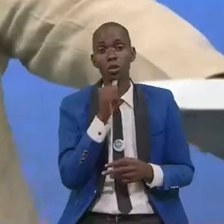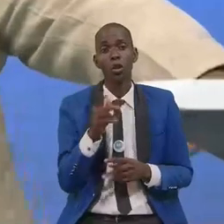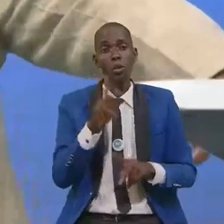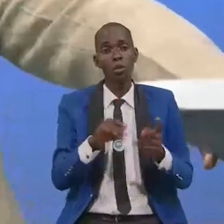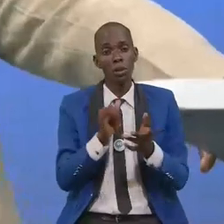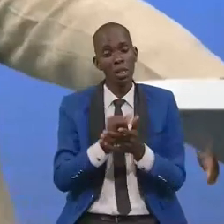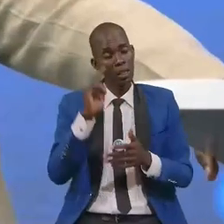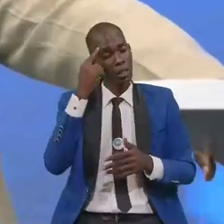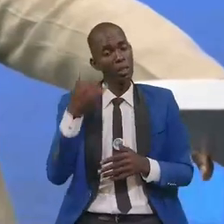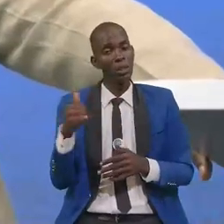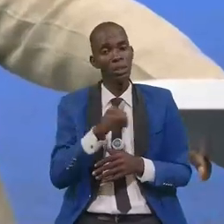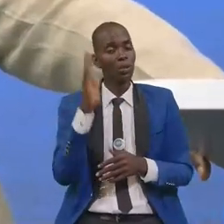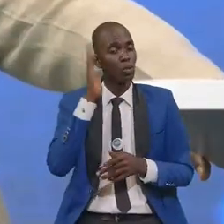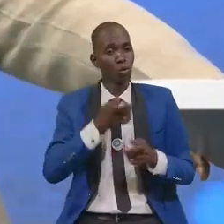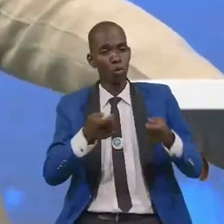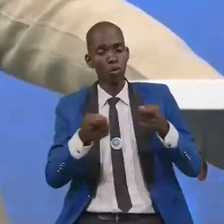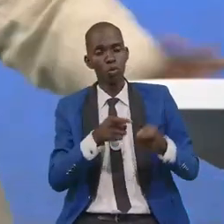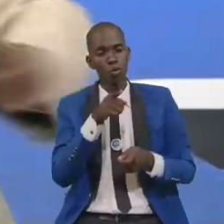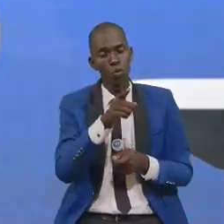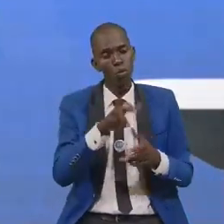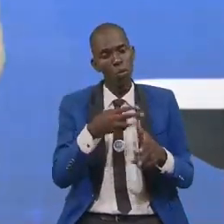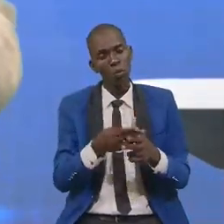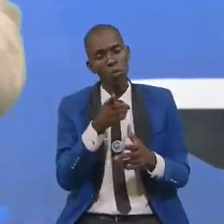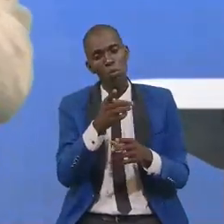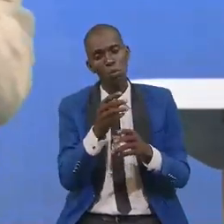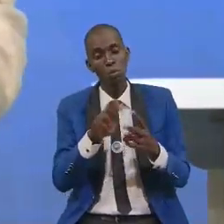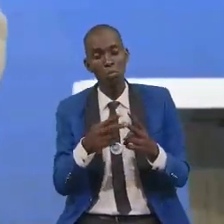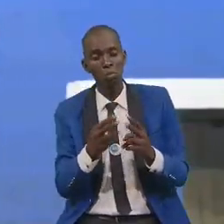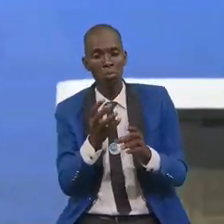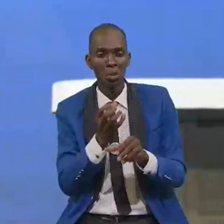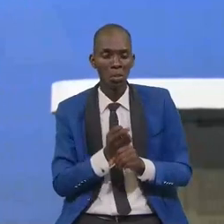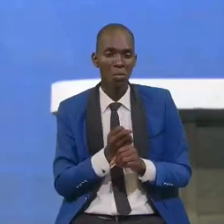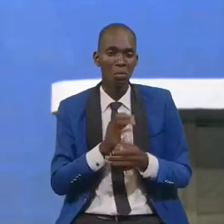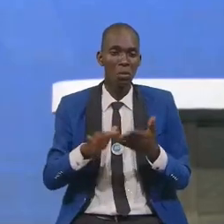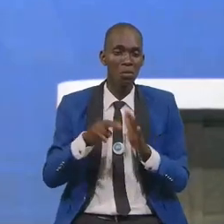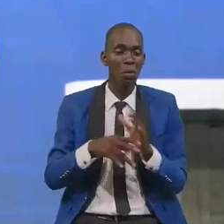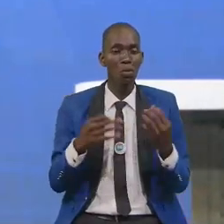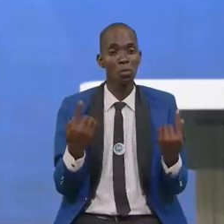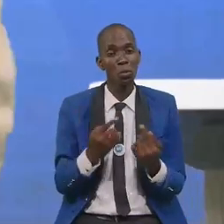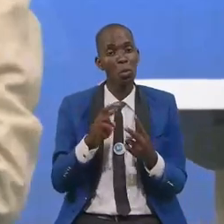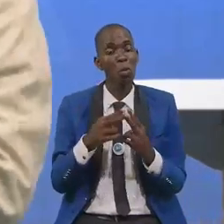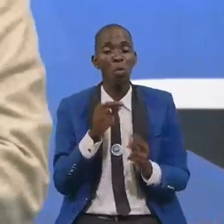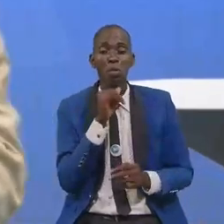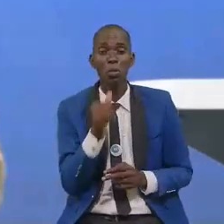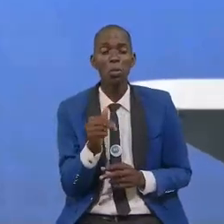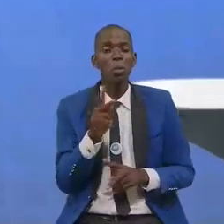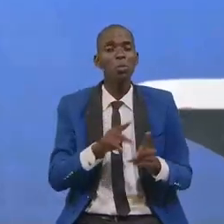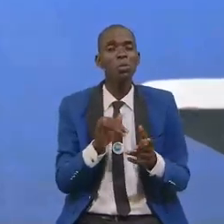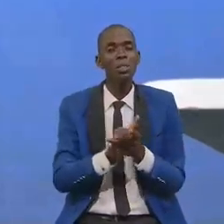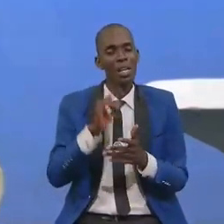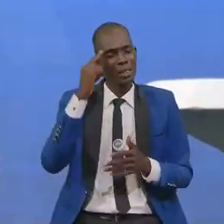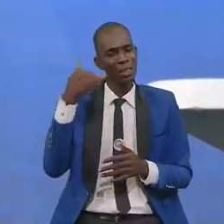contrôler ton pardon ou pas il y a des gens qui pensent qui peuvent contrôler